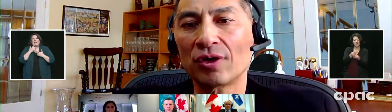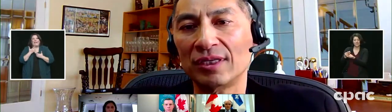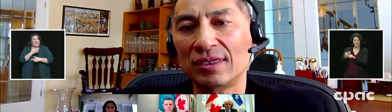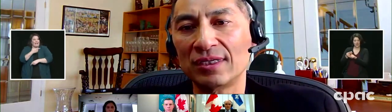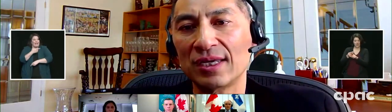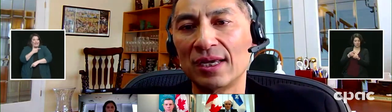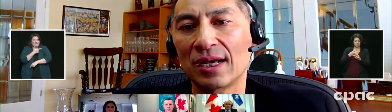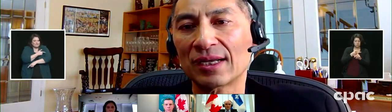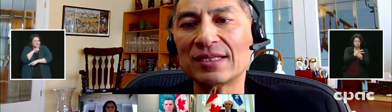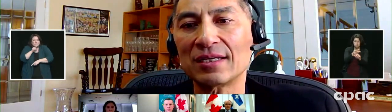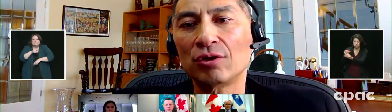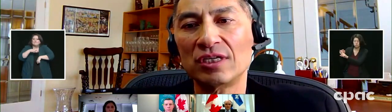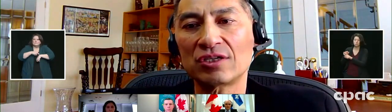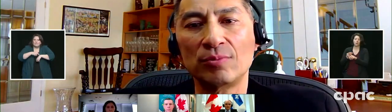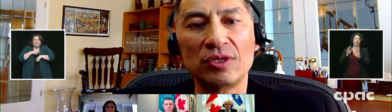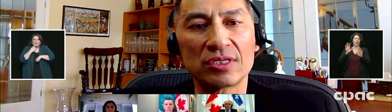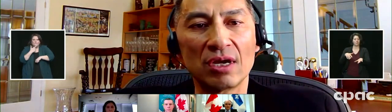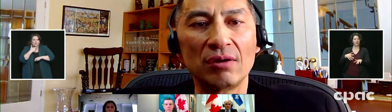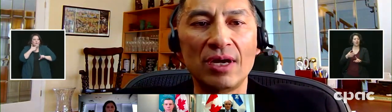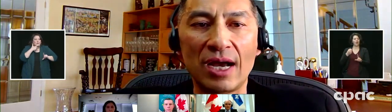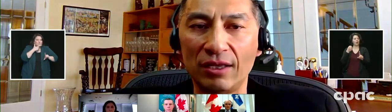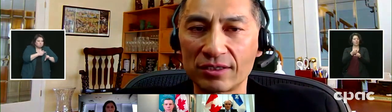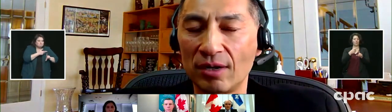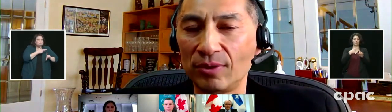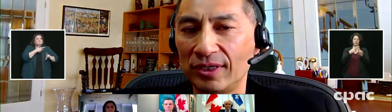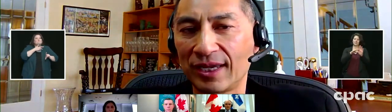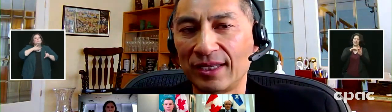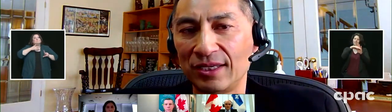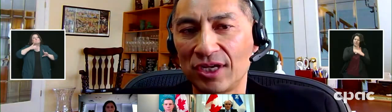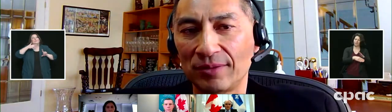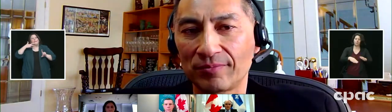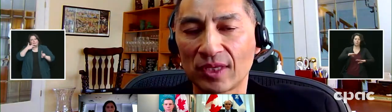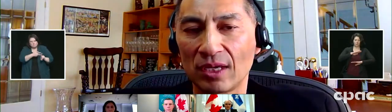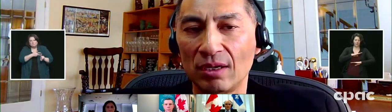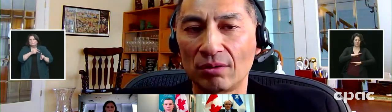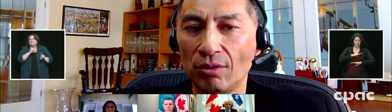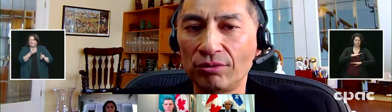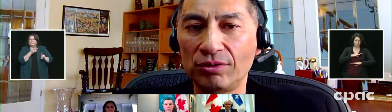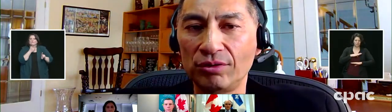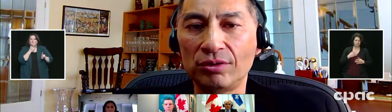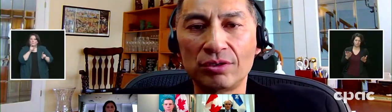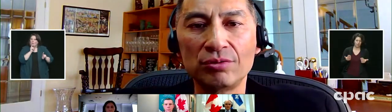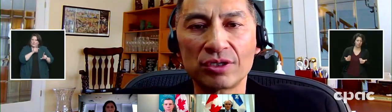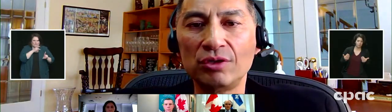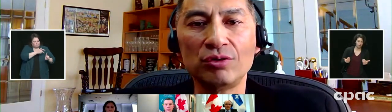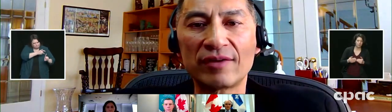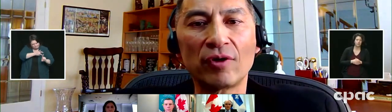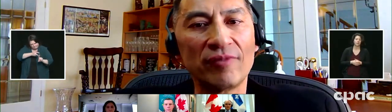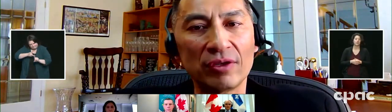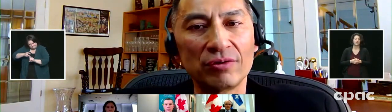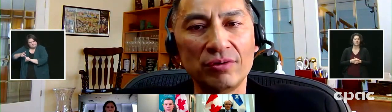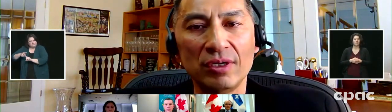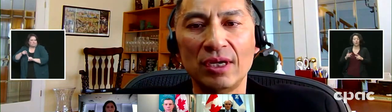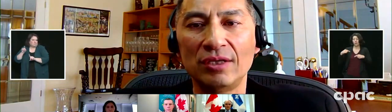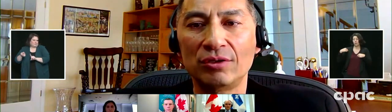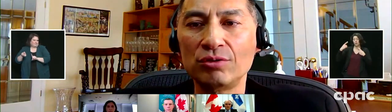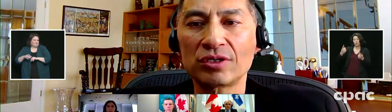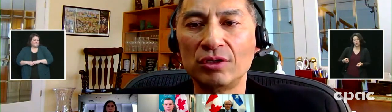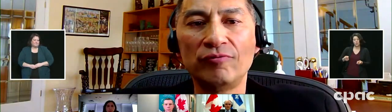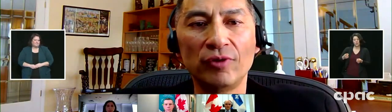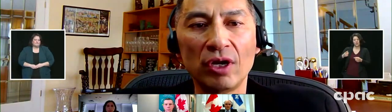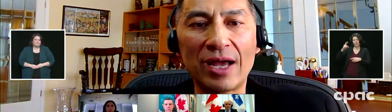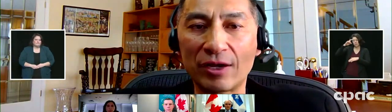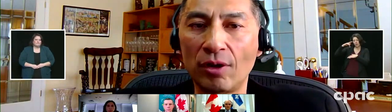se concrétise grâce à leur distribution à l'ensemble des Canadiens. Compte tenu de tout ce que nous avons vécu,